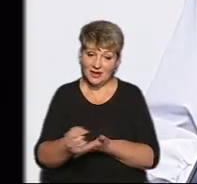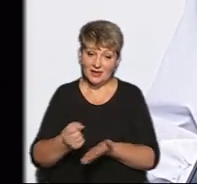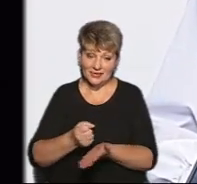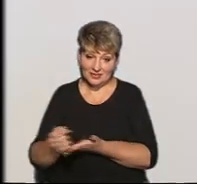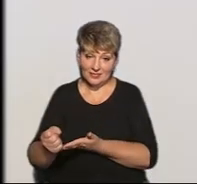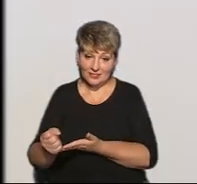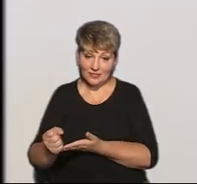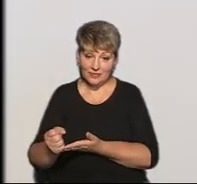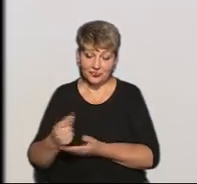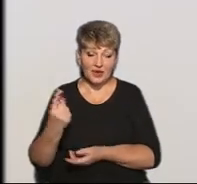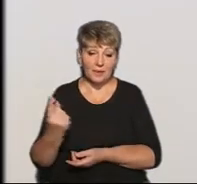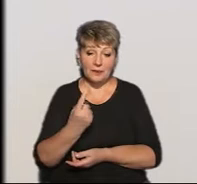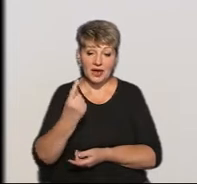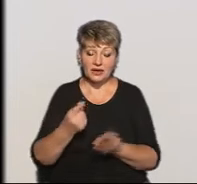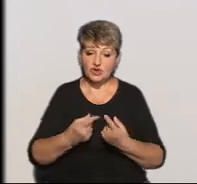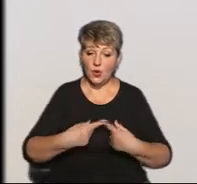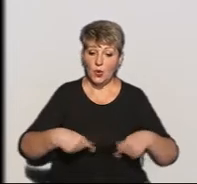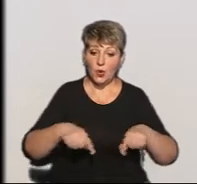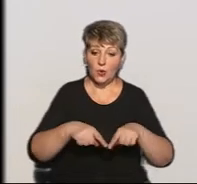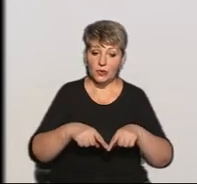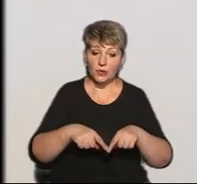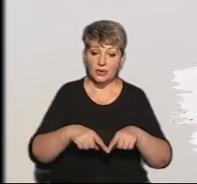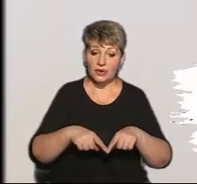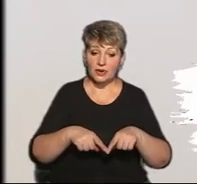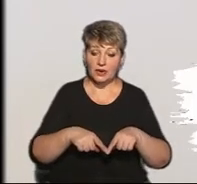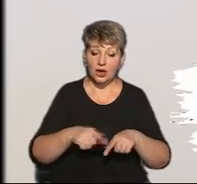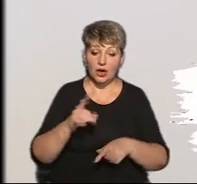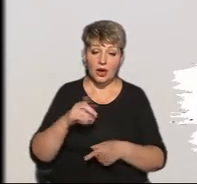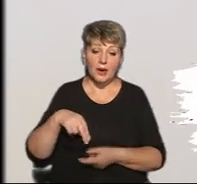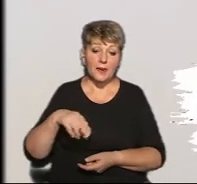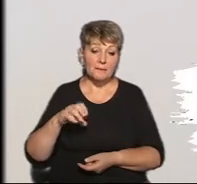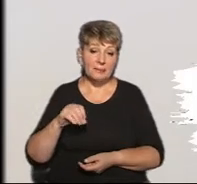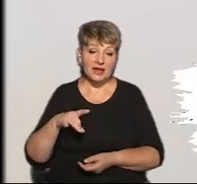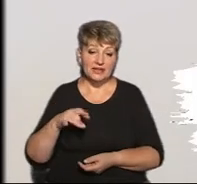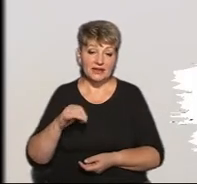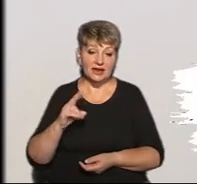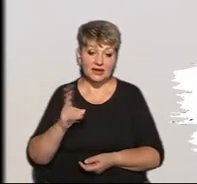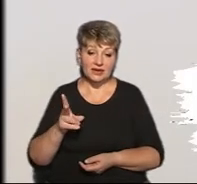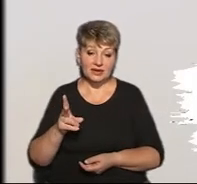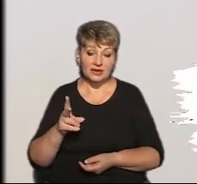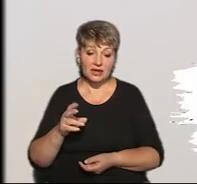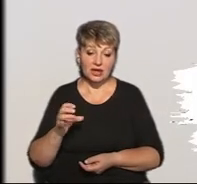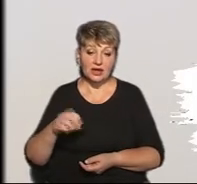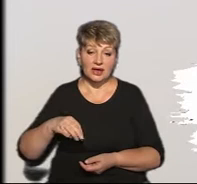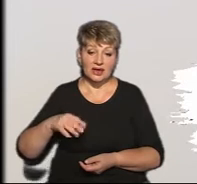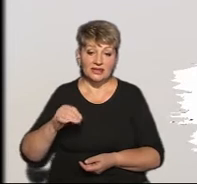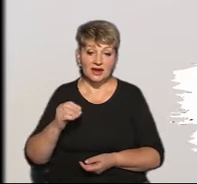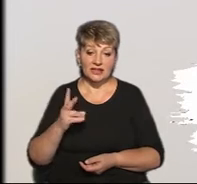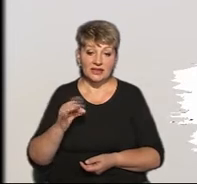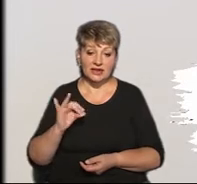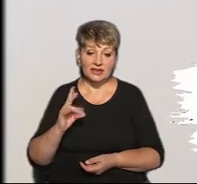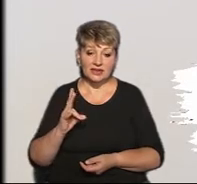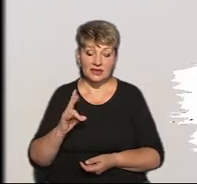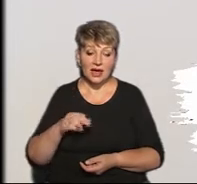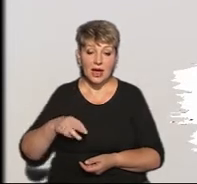Шість округів, то перший округ, давайте, Руслан Петрик, Юрій Тренкін,